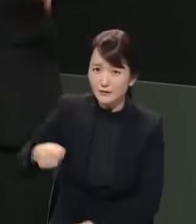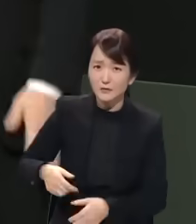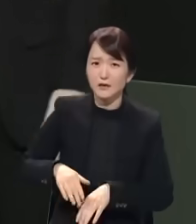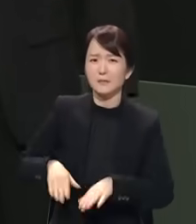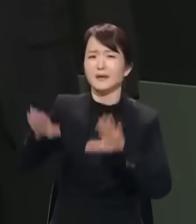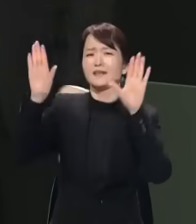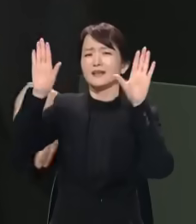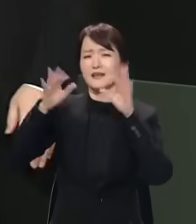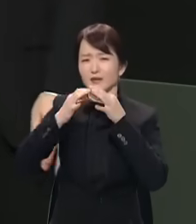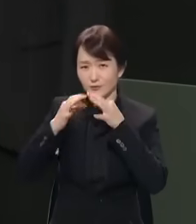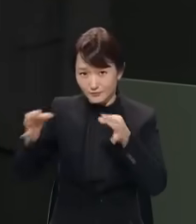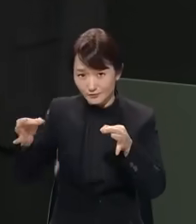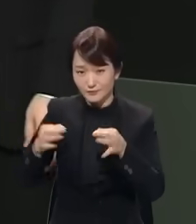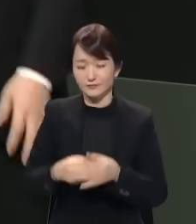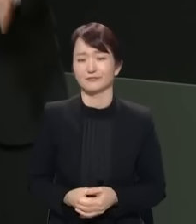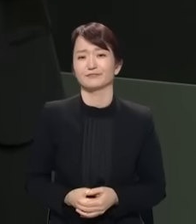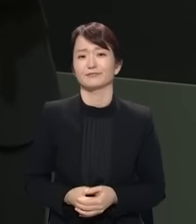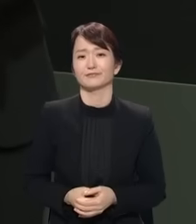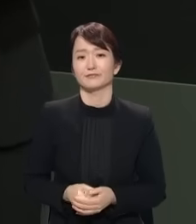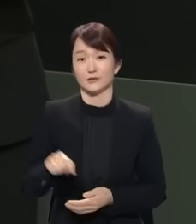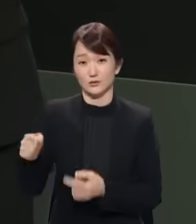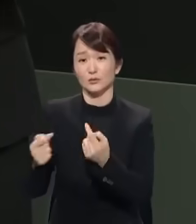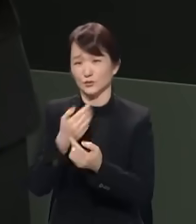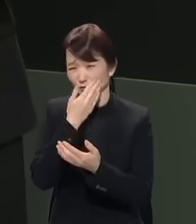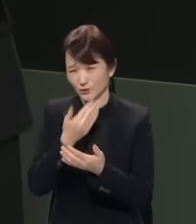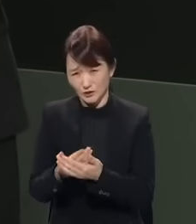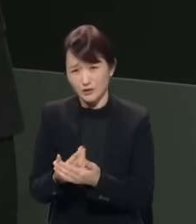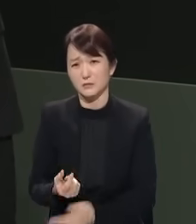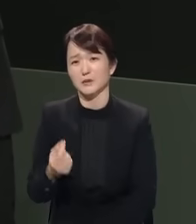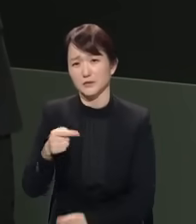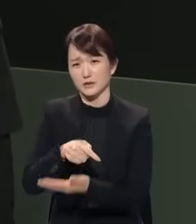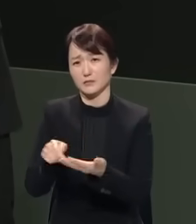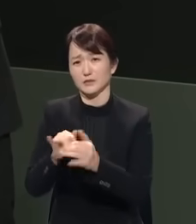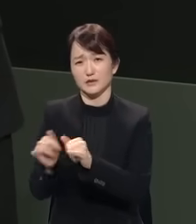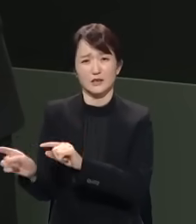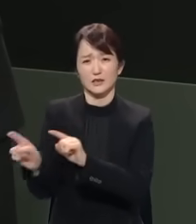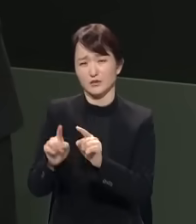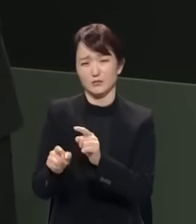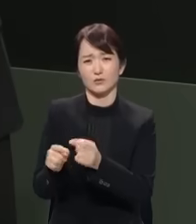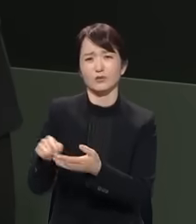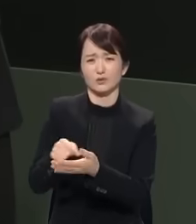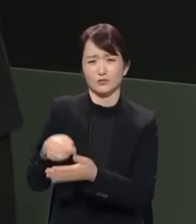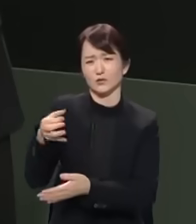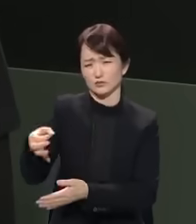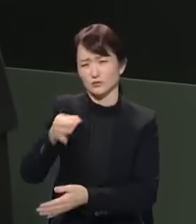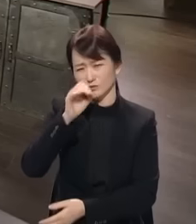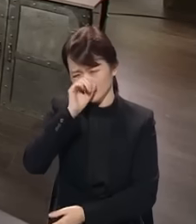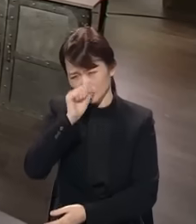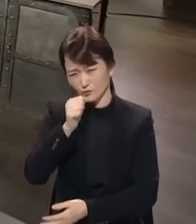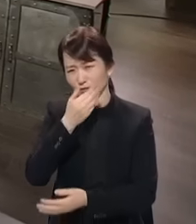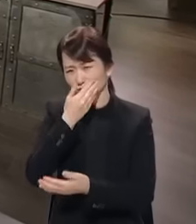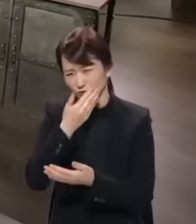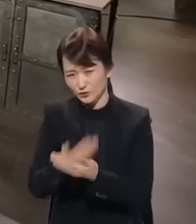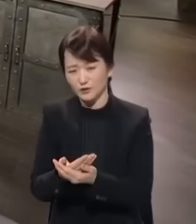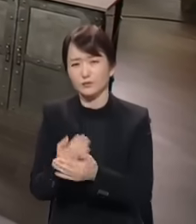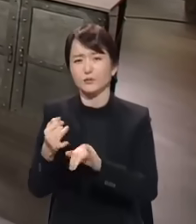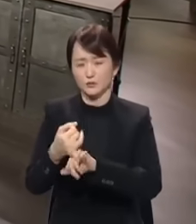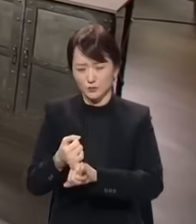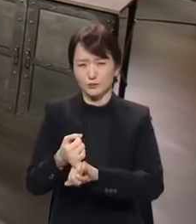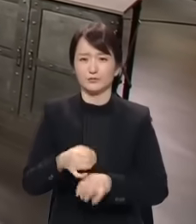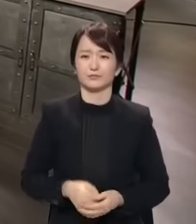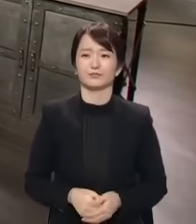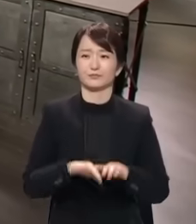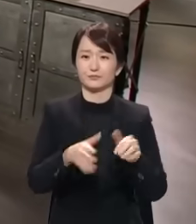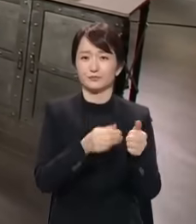만세를 외치셨다고 하더라고요. 자, 그보다 중요한 건 하루빨리 피해 회복이 되는 거겠죠? 꼭 바랍니다. 자, 오늘 출연자